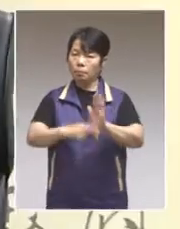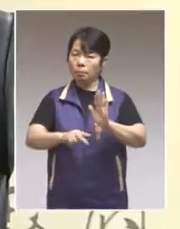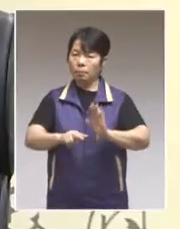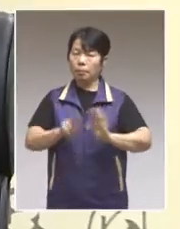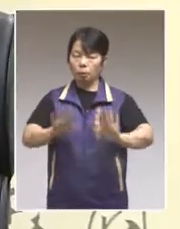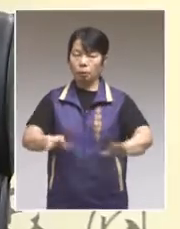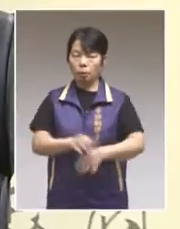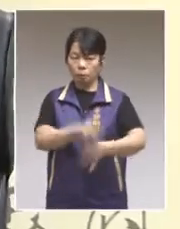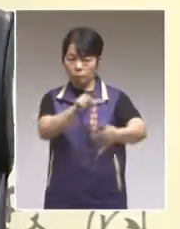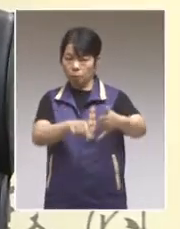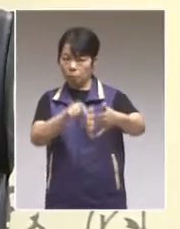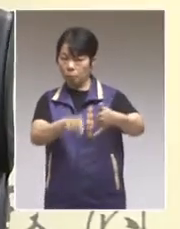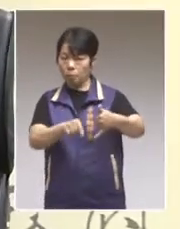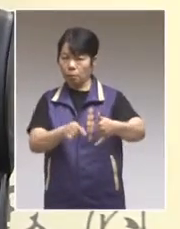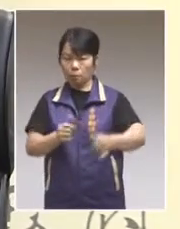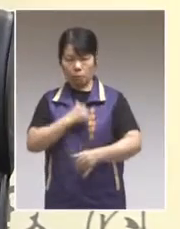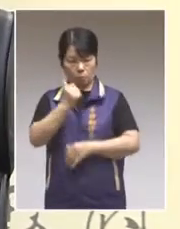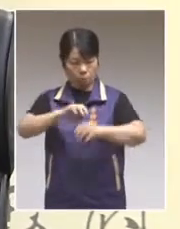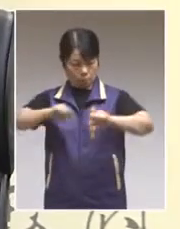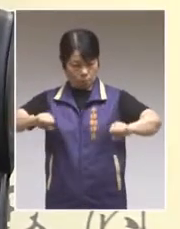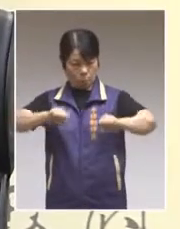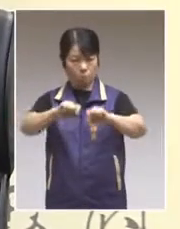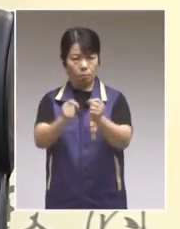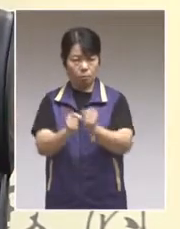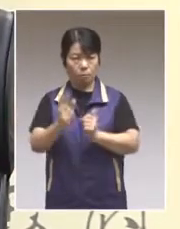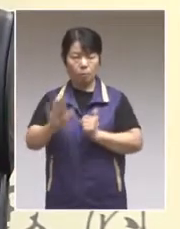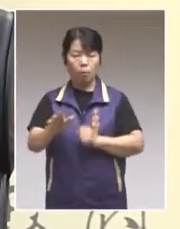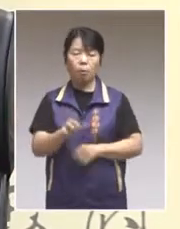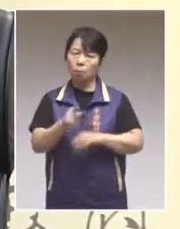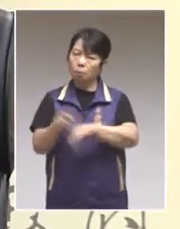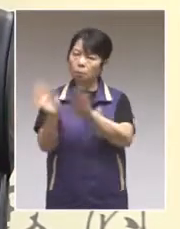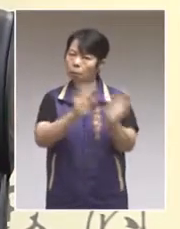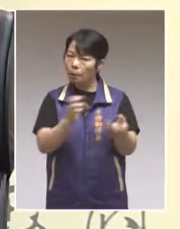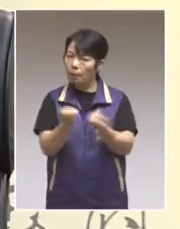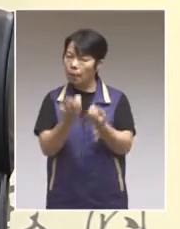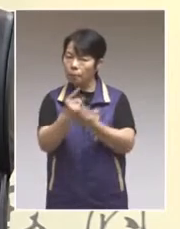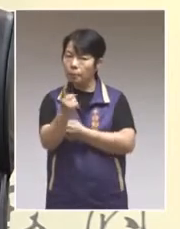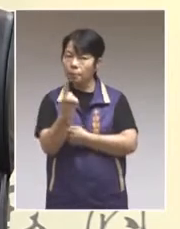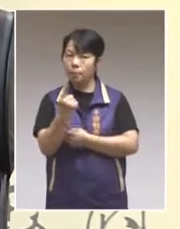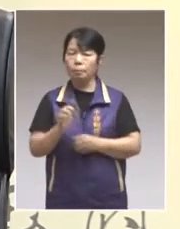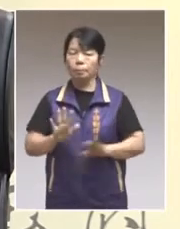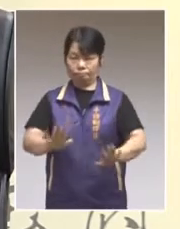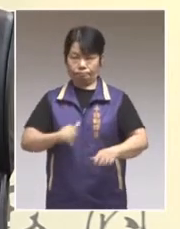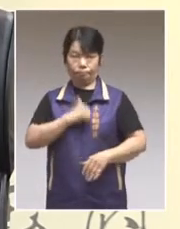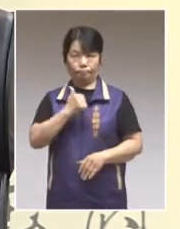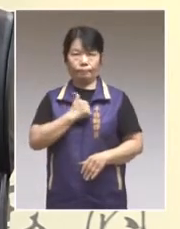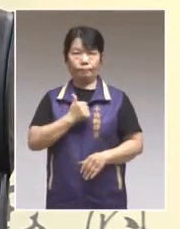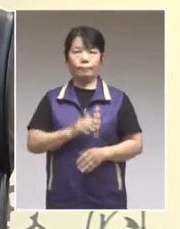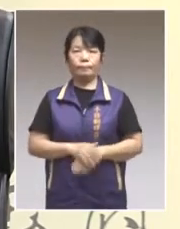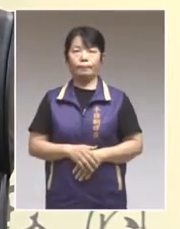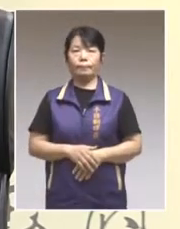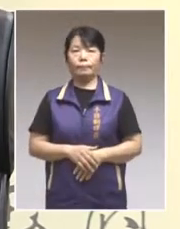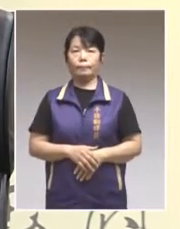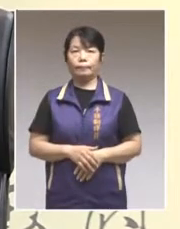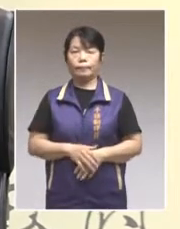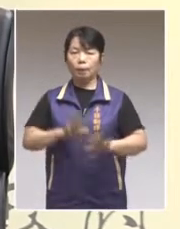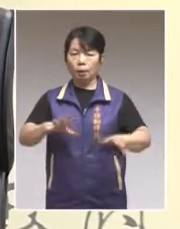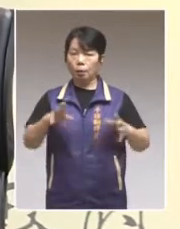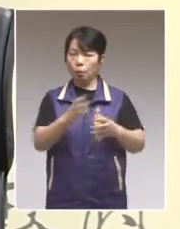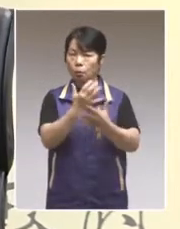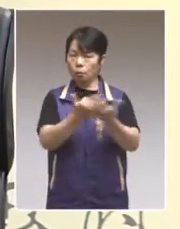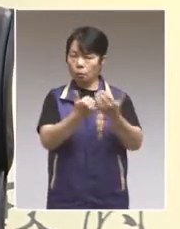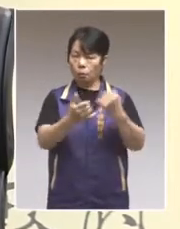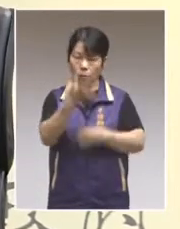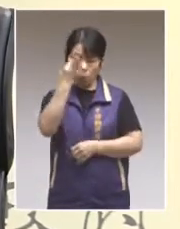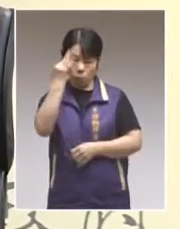据这个案例，那我们也实际去了解，这个状况的发生了哈。那事实上，这个同学前几